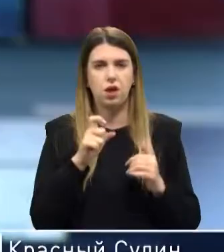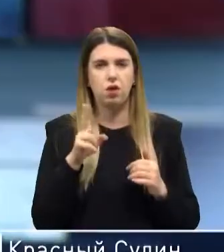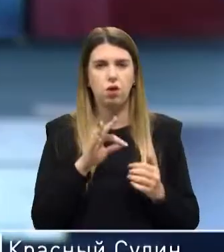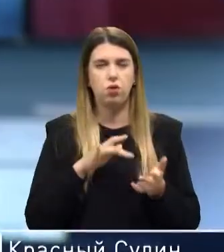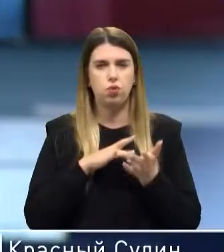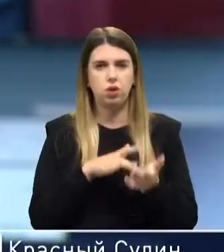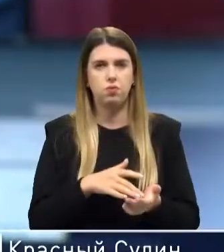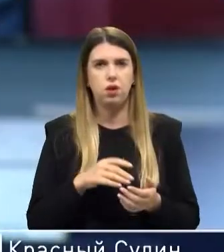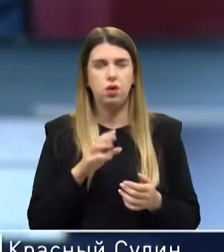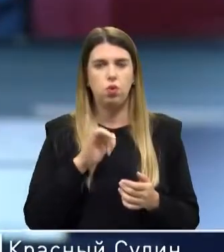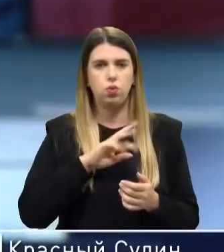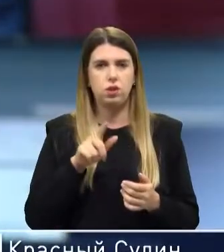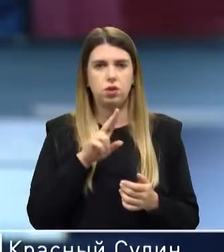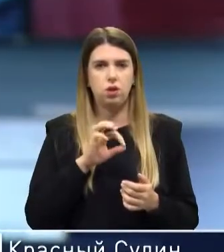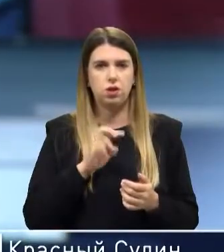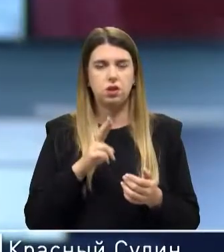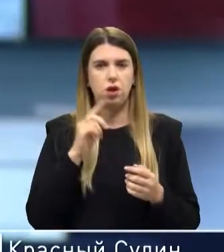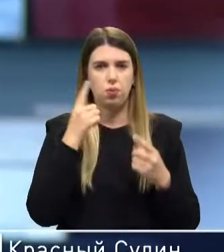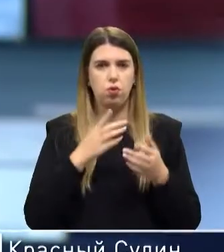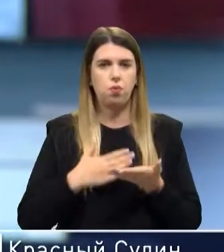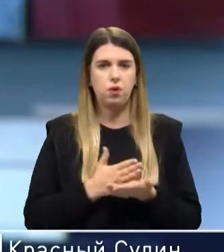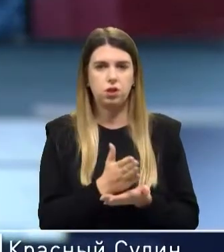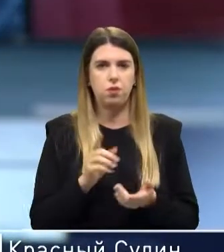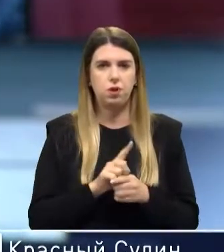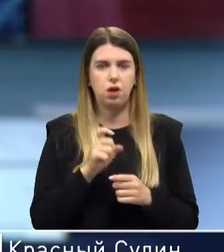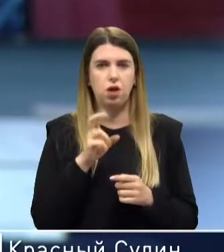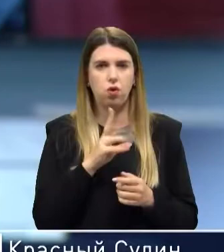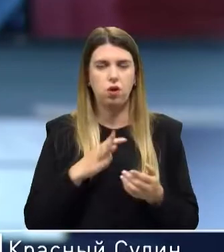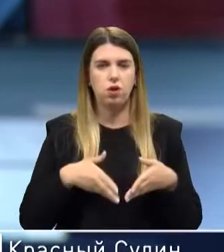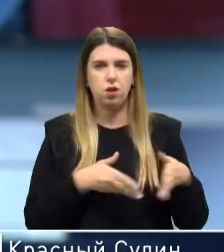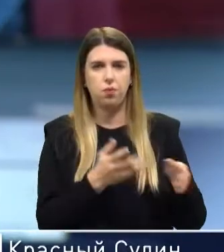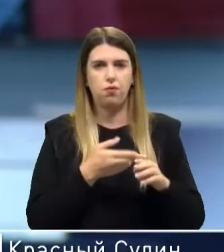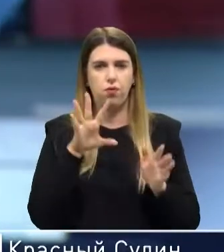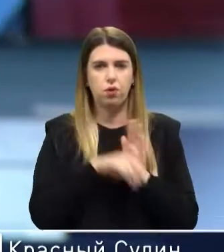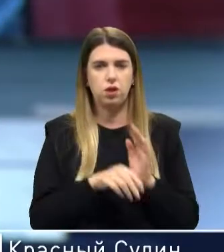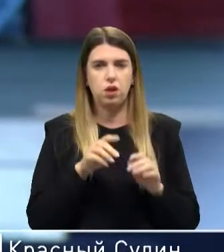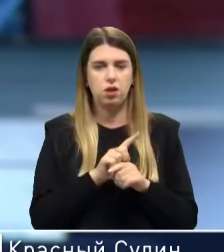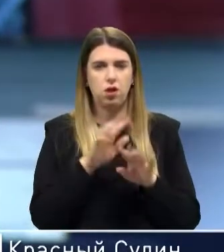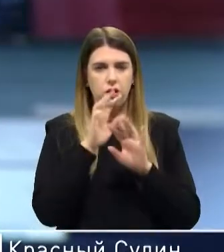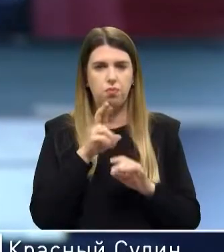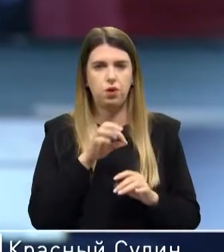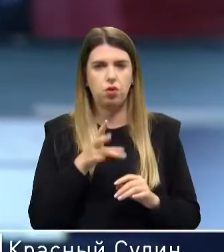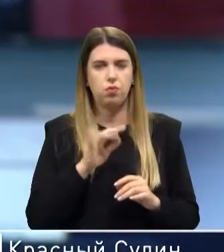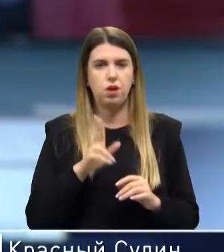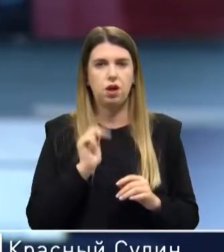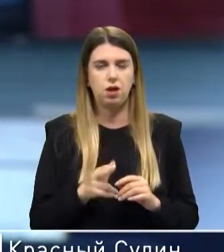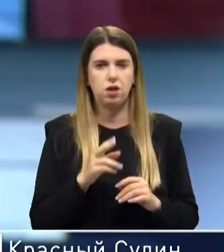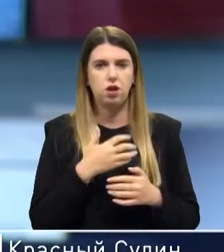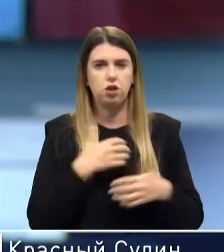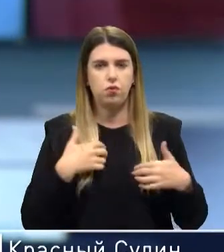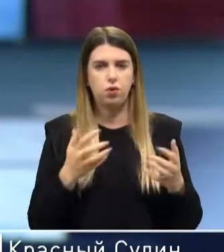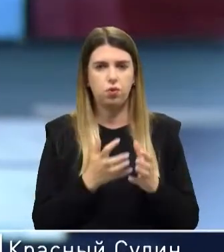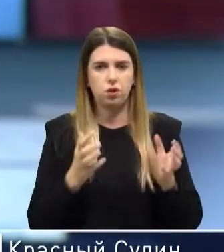экотуризм. В Узданецком районе продумали масштабную экологическую тропу, в которую входит и оленей питомник. Как содержатся животные,